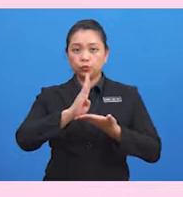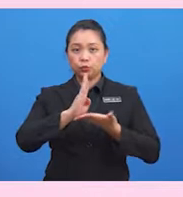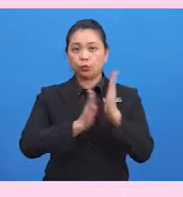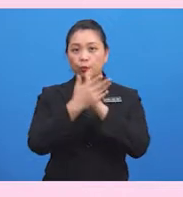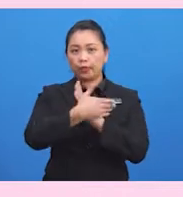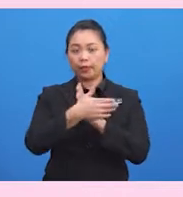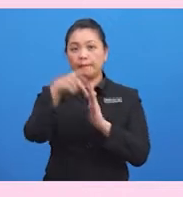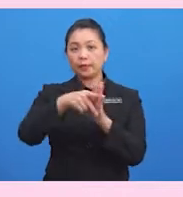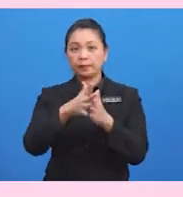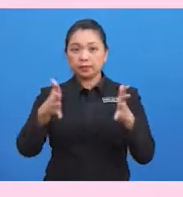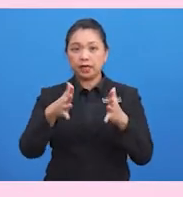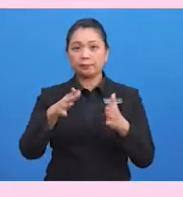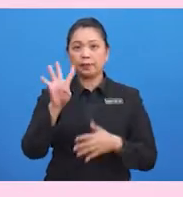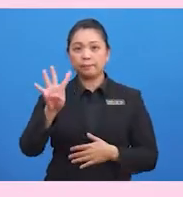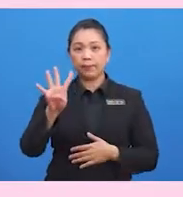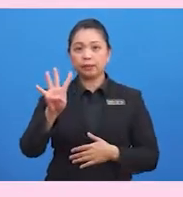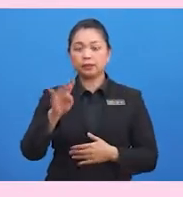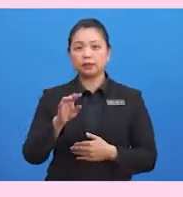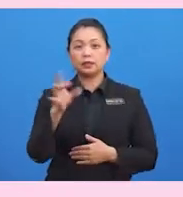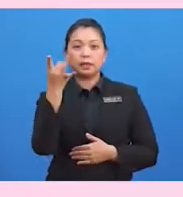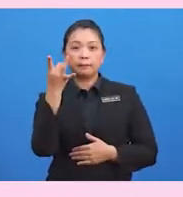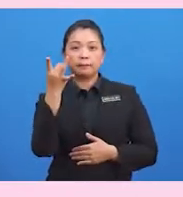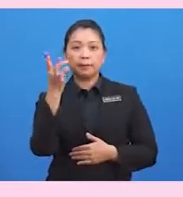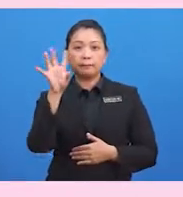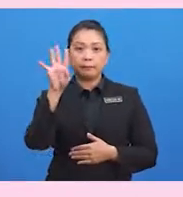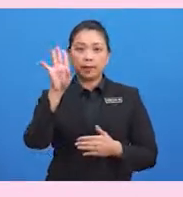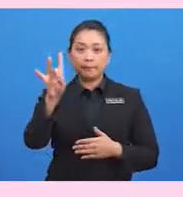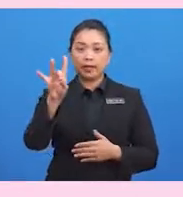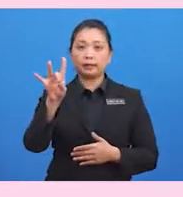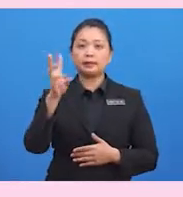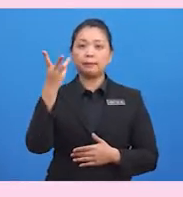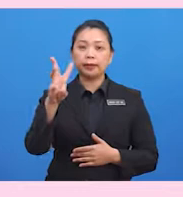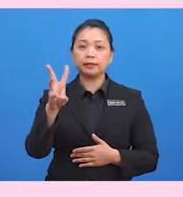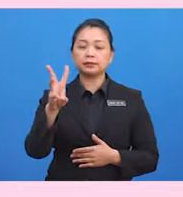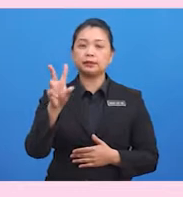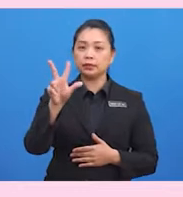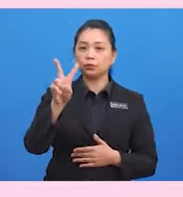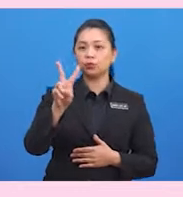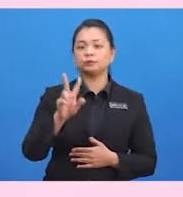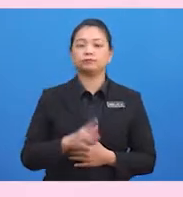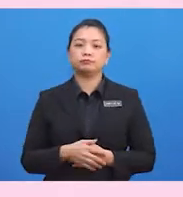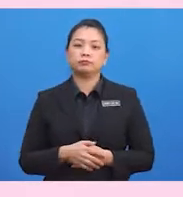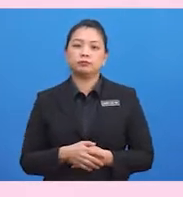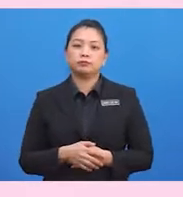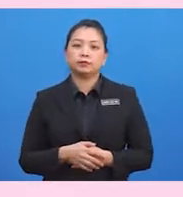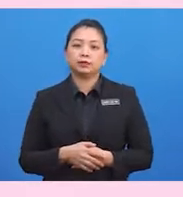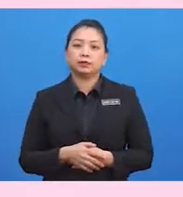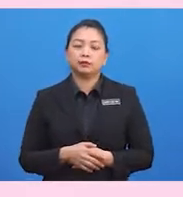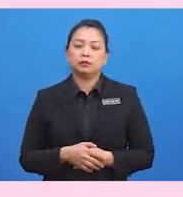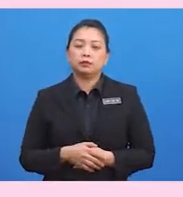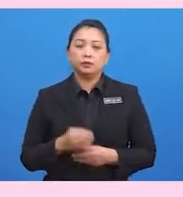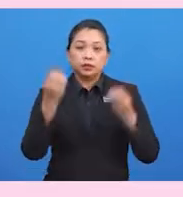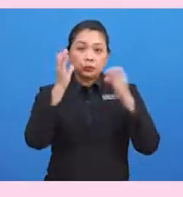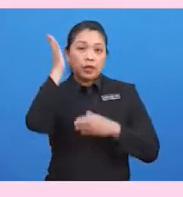pembesar berempat 8 hanya belas dan juga pembesar 32 kali